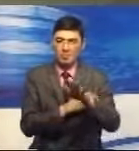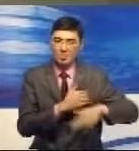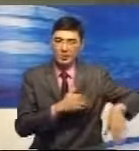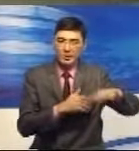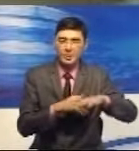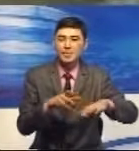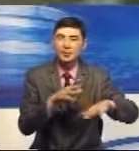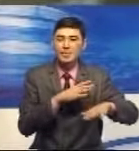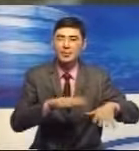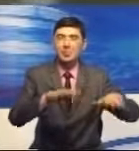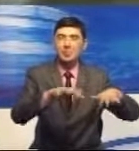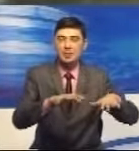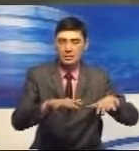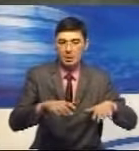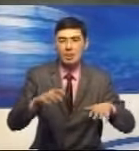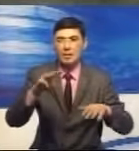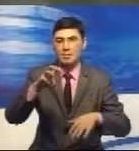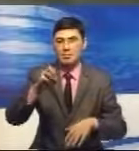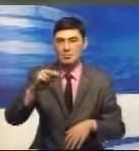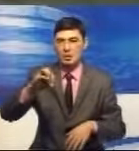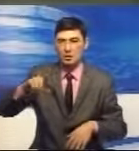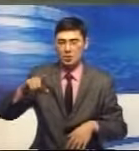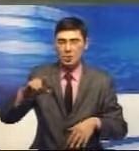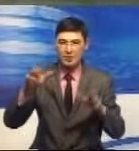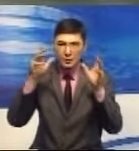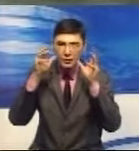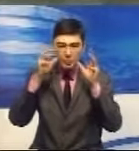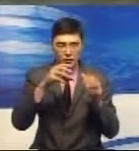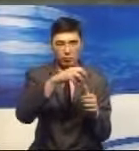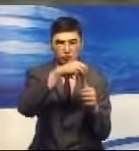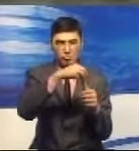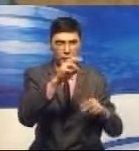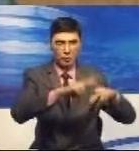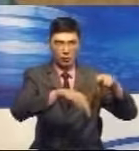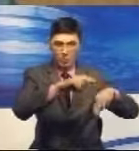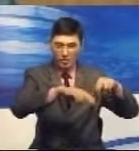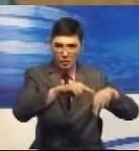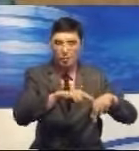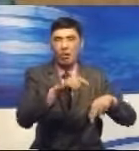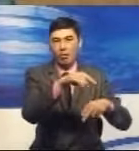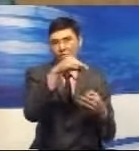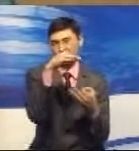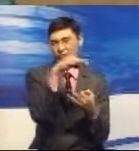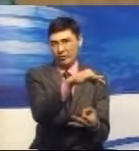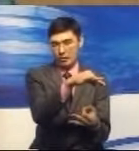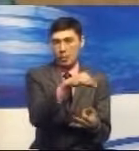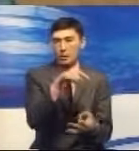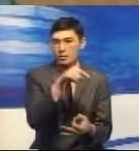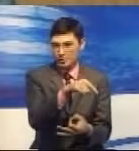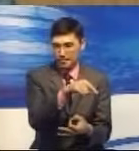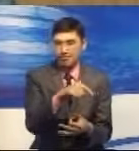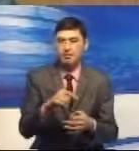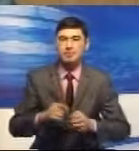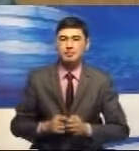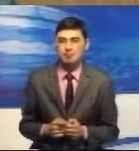күйде қалуда. Әкім бұл нысан тұрғысында шарасыздығын жеткізді. Вы знаете, судьба его изначально была очень